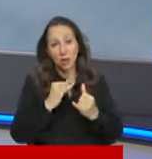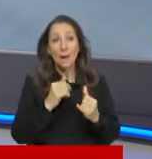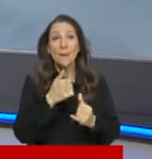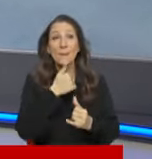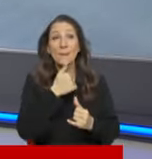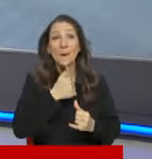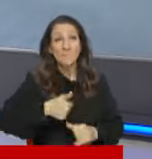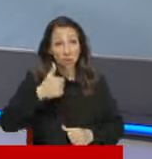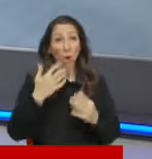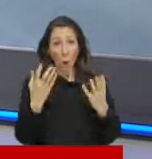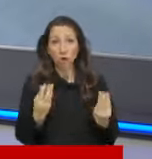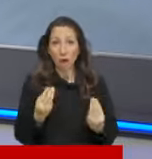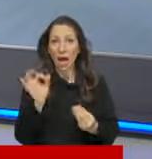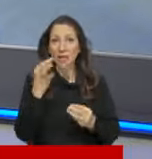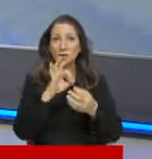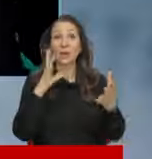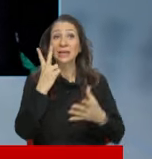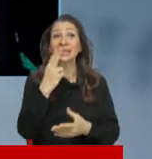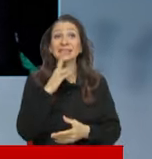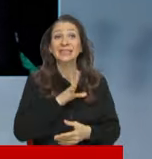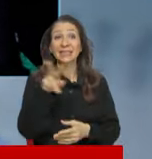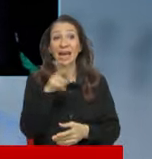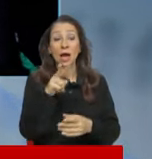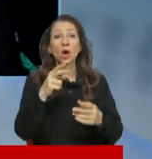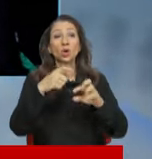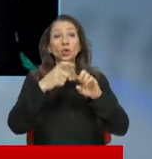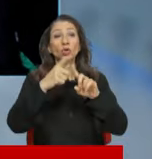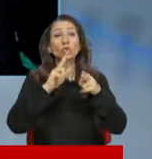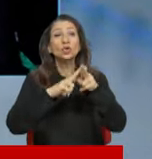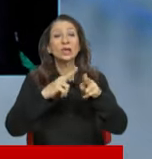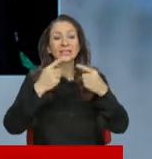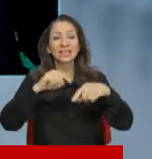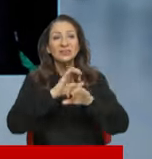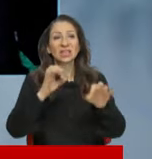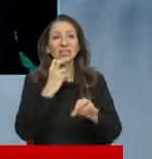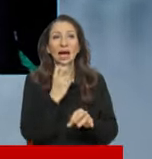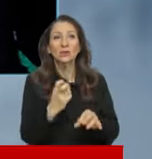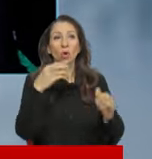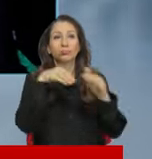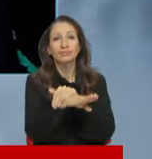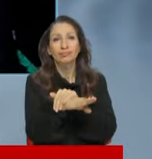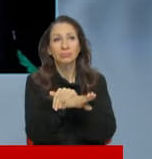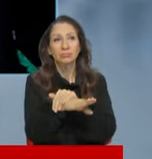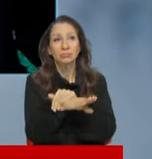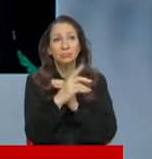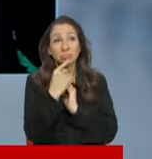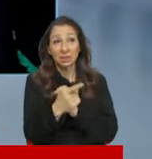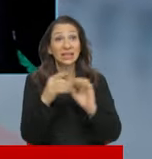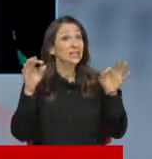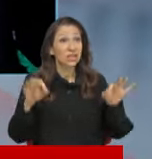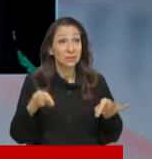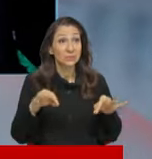Baba Başkan olunca Altınok'un iki kızına rtük'te sınavsız kadro iddiasını ortaya koydu Mansur Yavaş